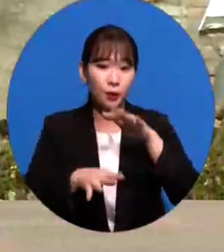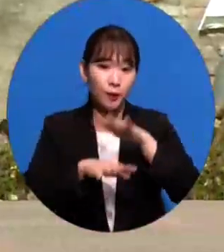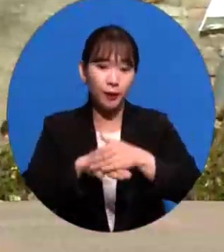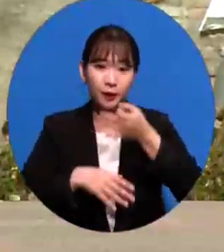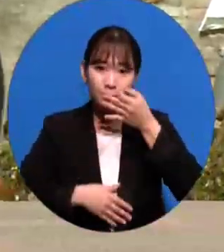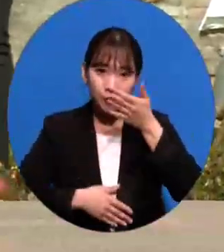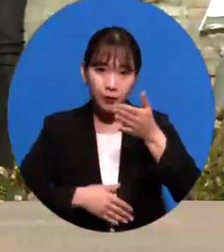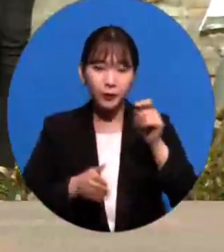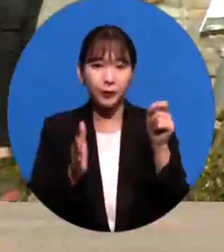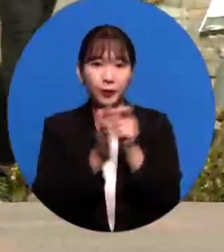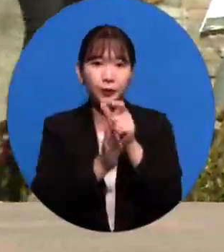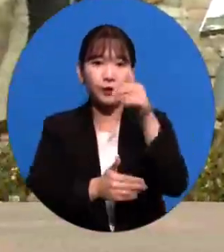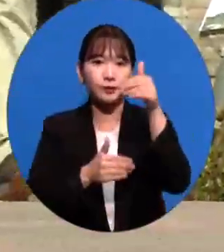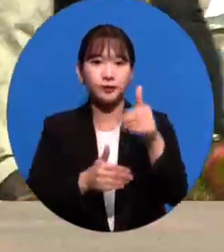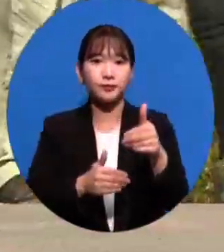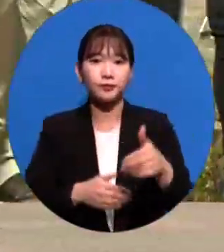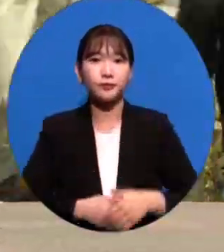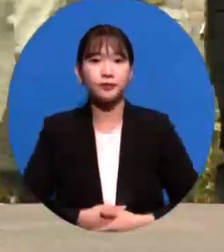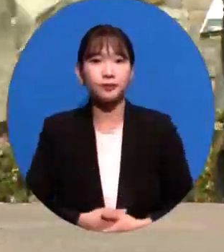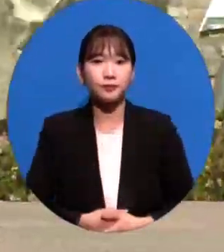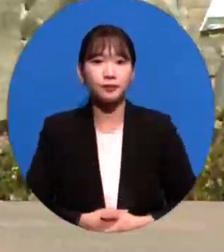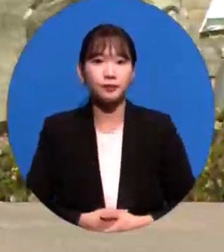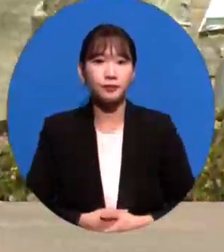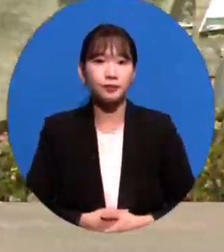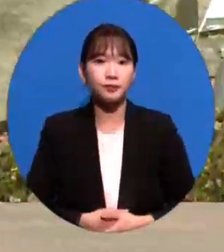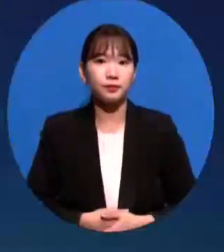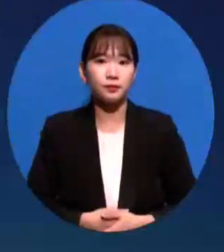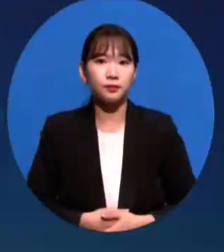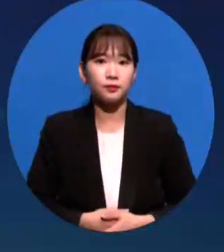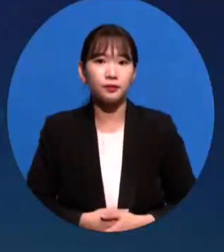펼쳐지는 이색적인 구간입니다.